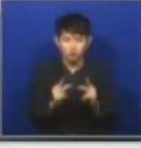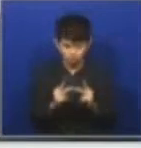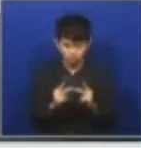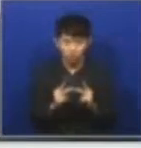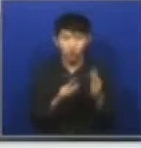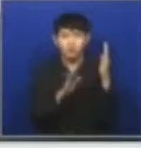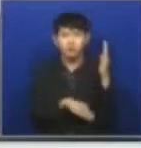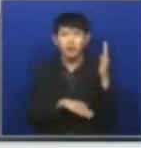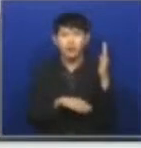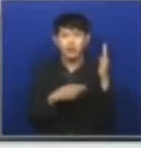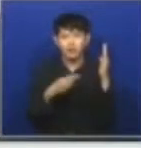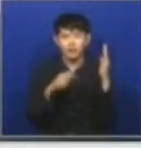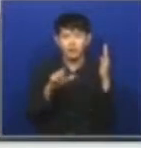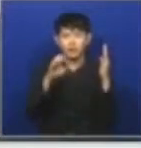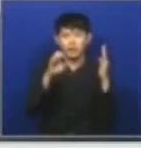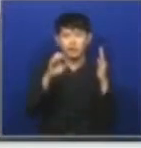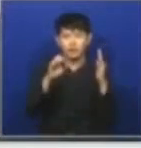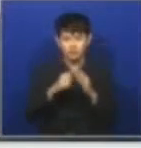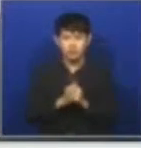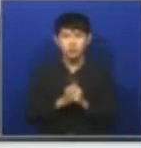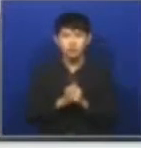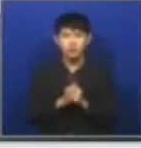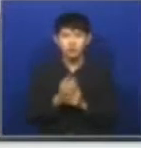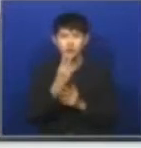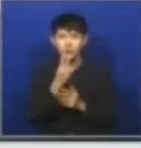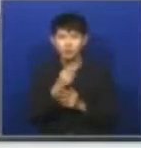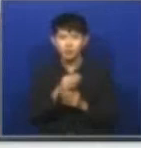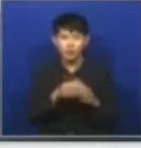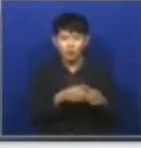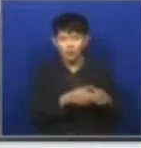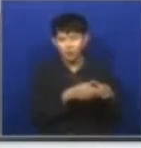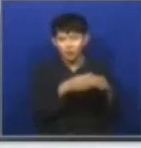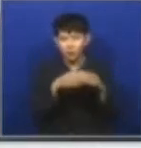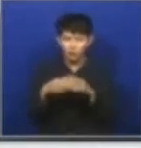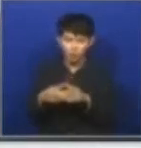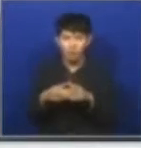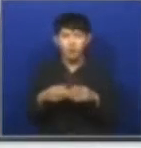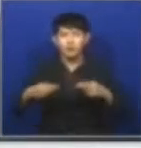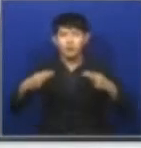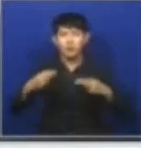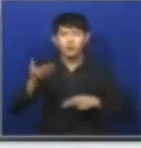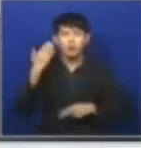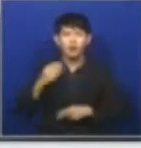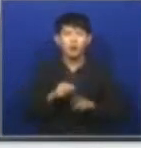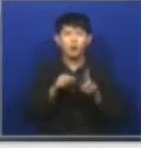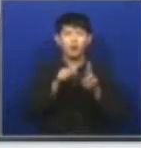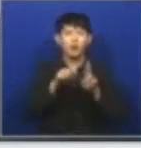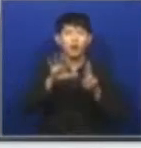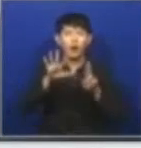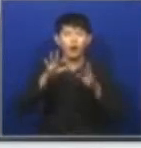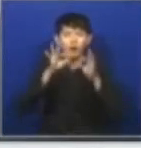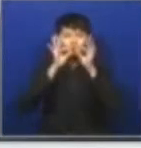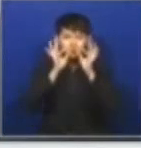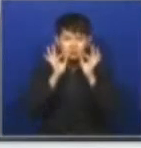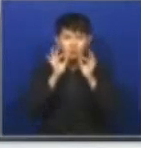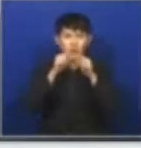าะหลีเป๊ะถูกเกณฑ์ไปทำสงครามสมัยฝรั่งลุกลามตั้งแต่รัชกาลที่5ที่ดินเขามี